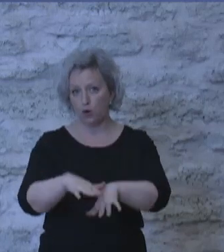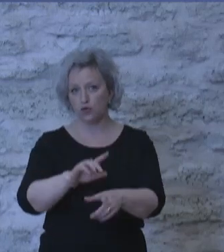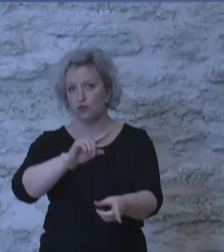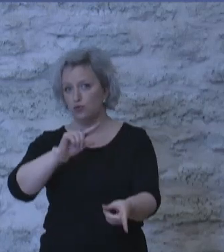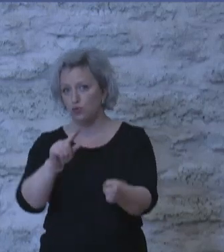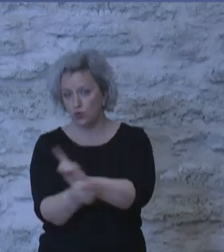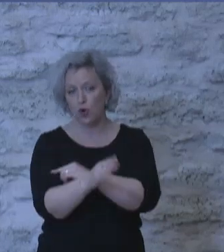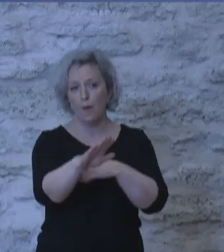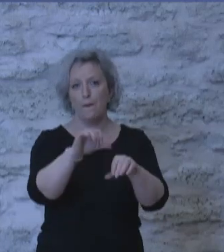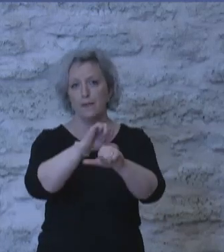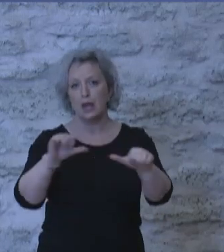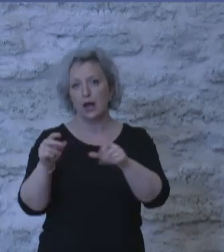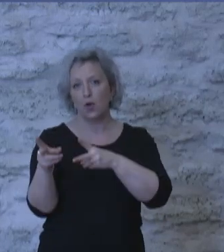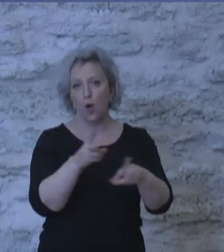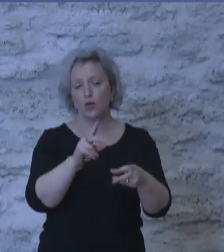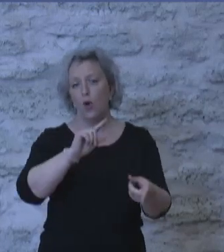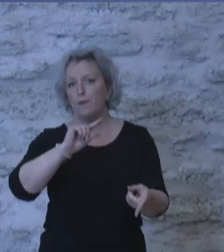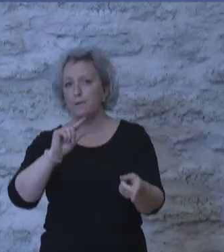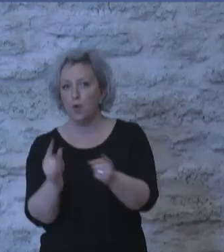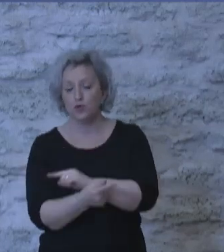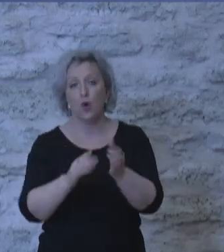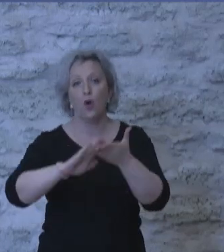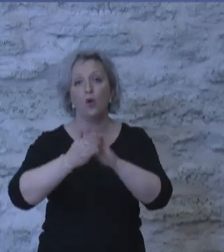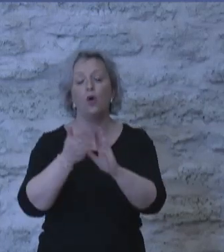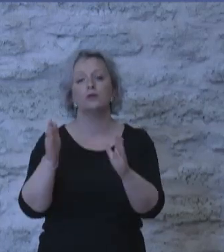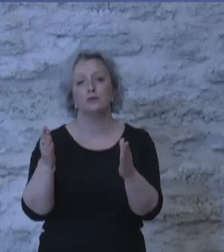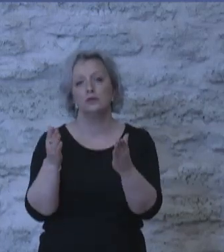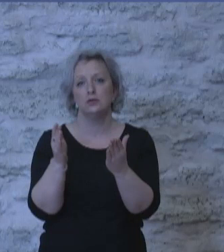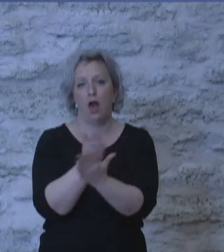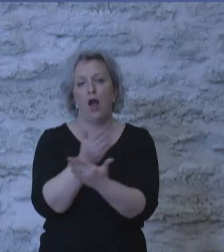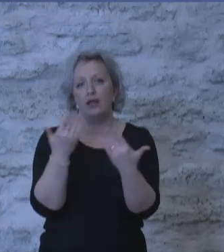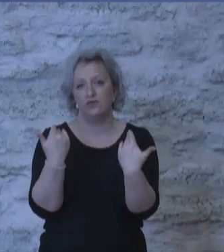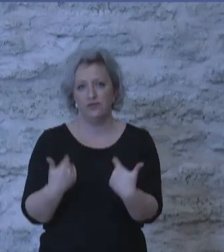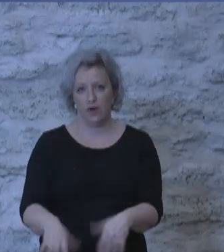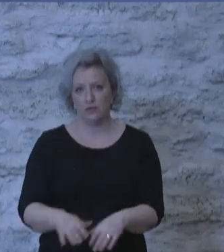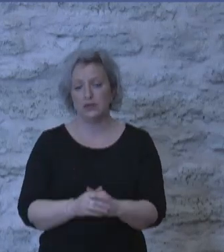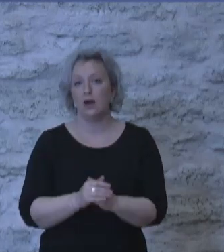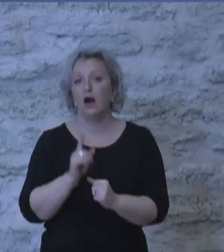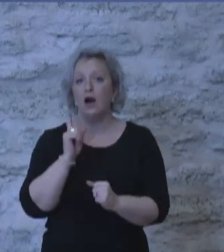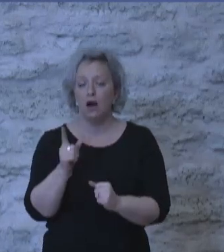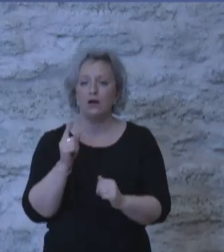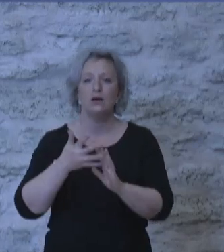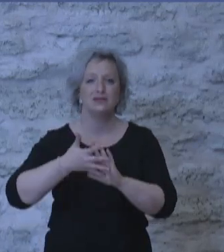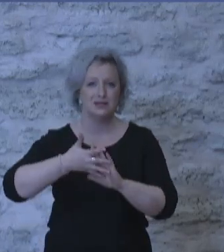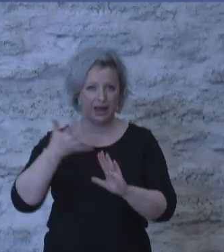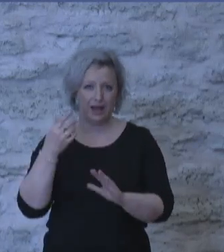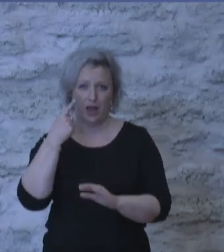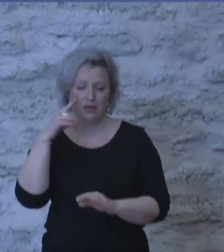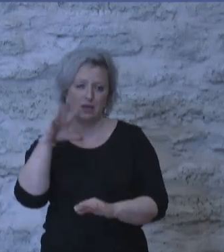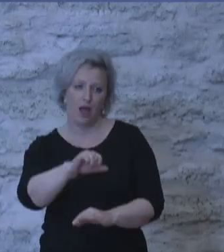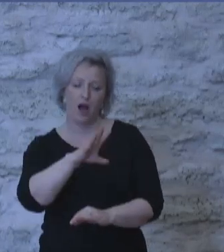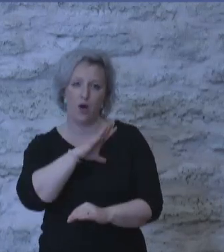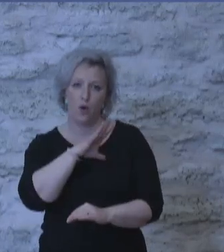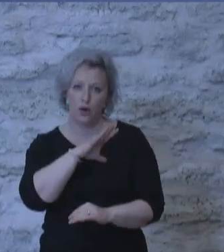piirikontrolli süsteemi olukord lahenes. Ja aga väga selgelt oli selle lihul näha ka seda,